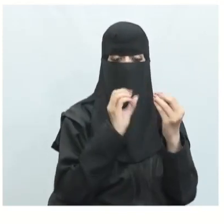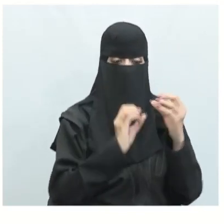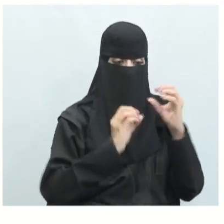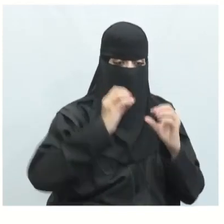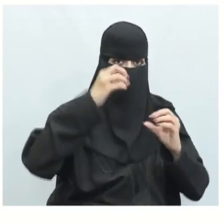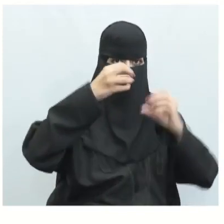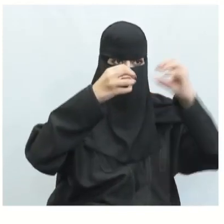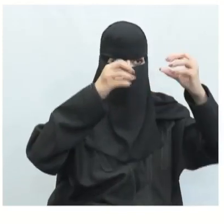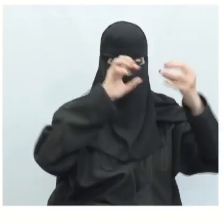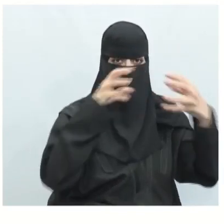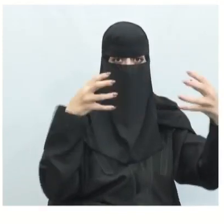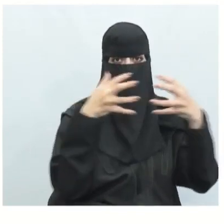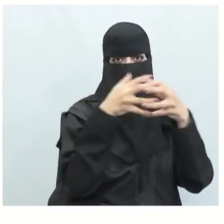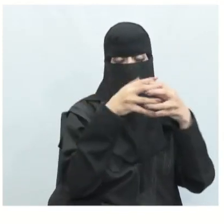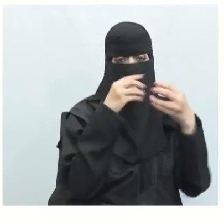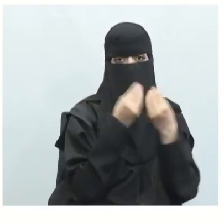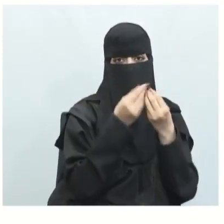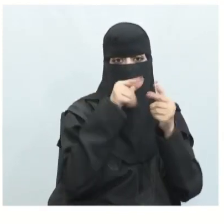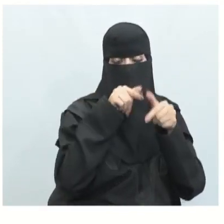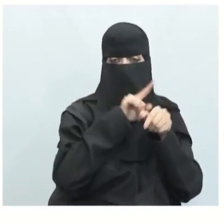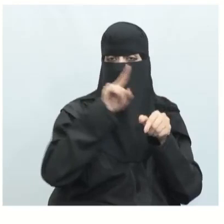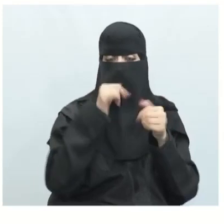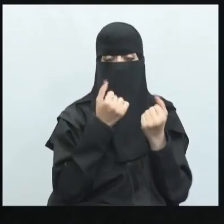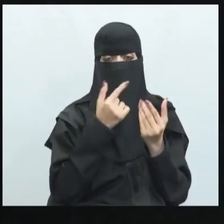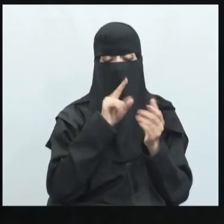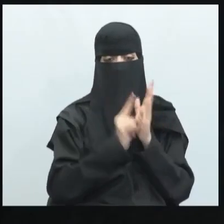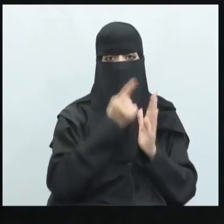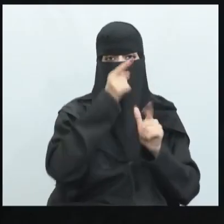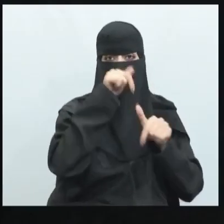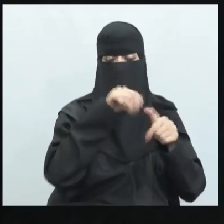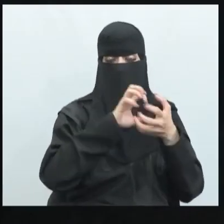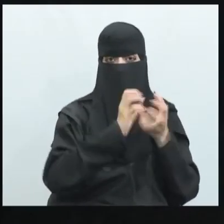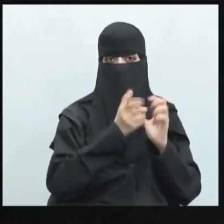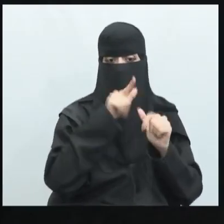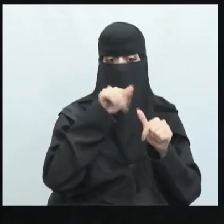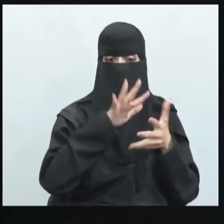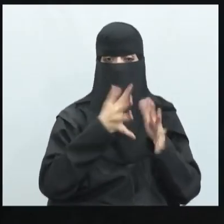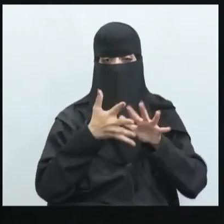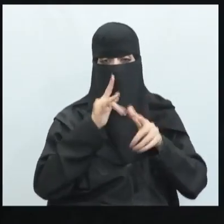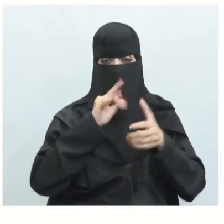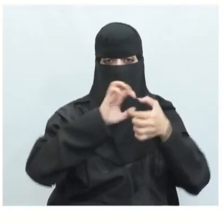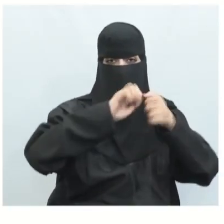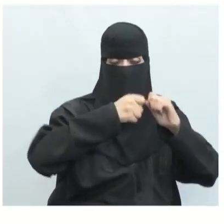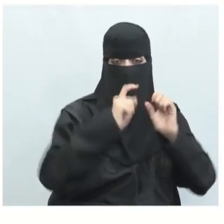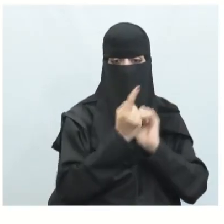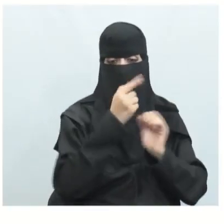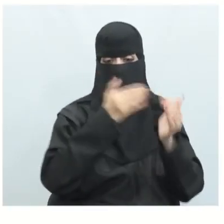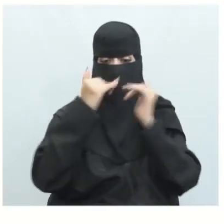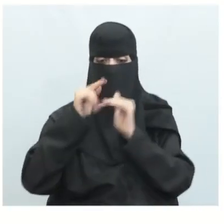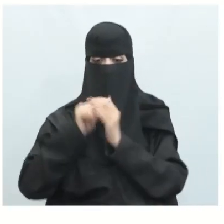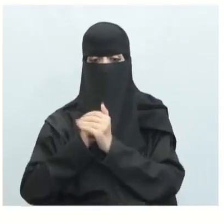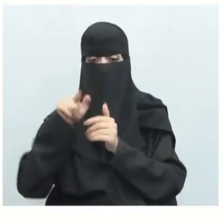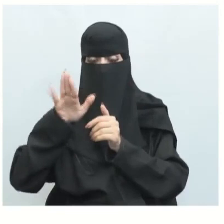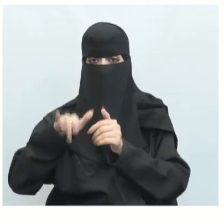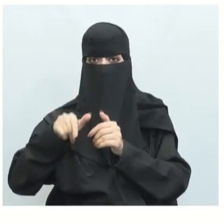ان وصلنا جميع العقد مع بعضها البعض اذا لا يوجد عقده جذر او عقده فريده